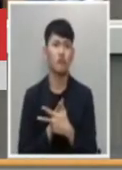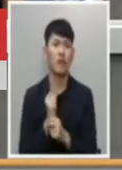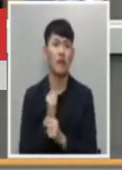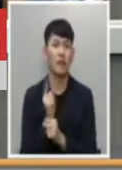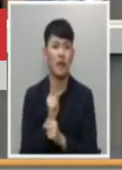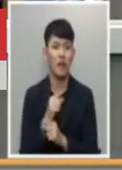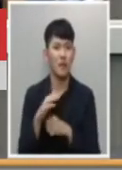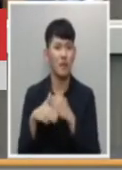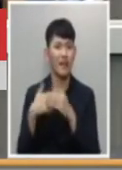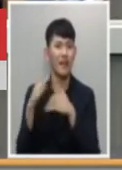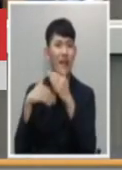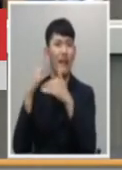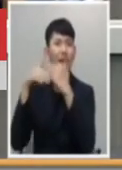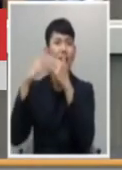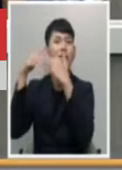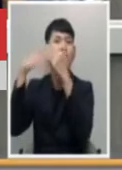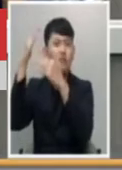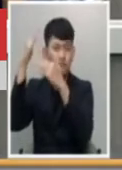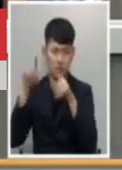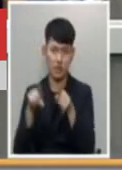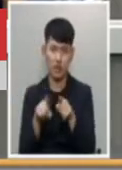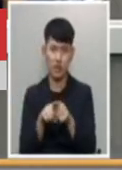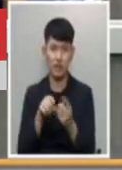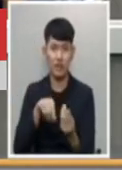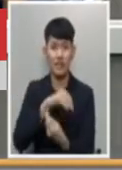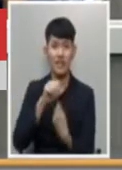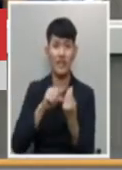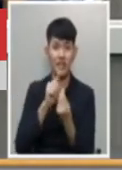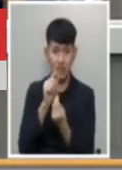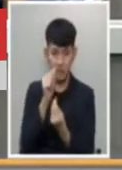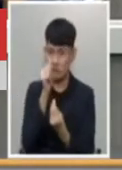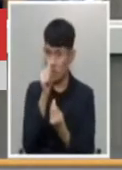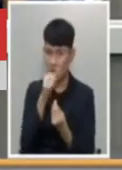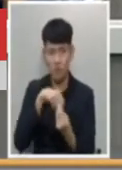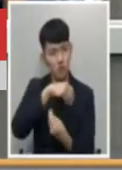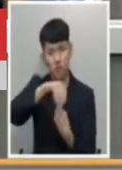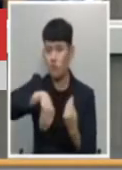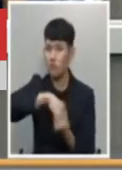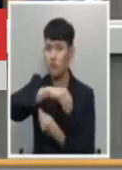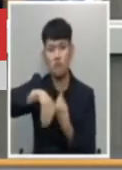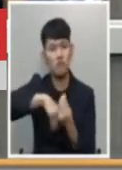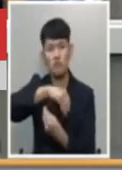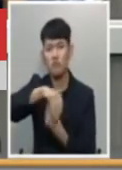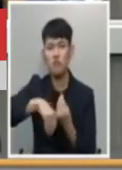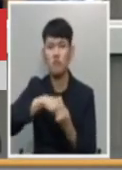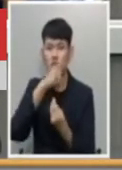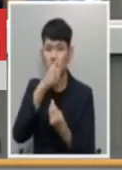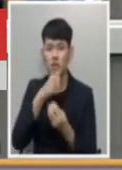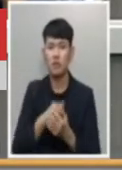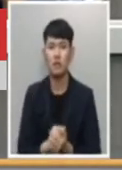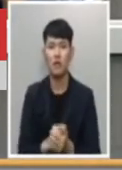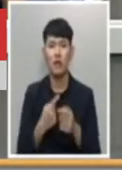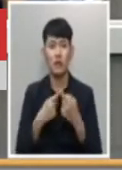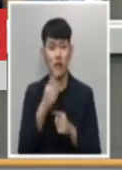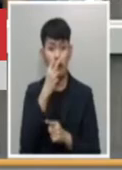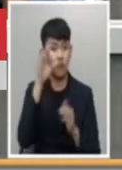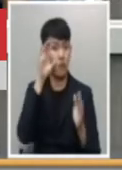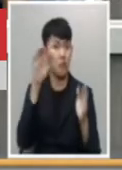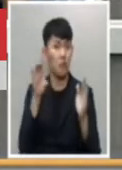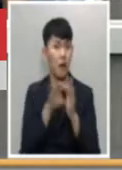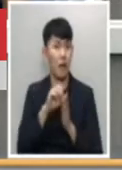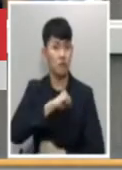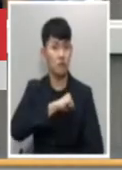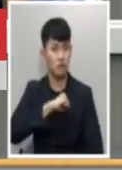กไปให้ผลผลิตเพิ่มขึ้นนะครับเศรษฐกิจก็หมุนได้ครับเศรษฐกิจหมุนได้ครับแล้วมาดูภาพด้านขวามือครับด้าน